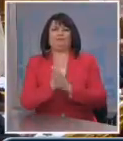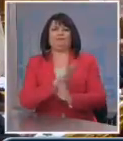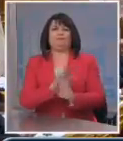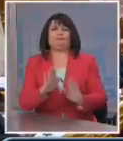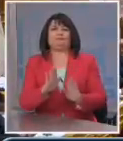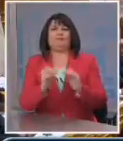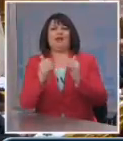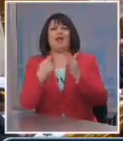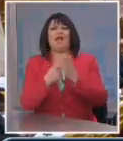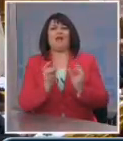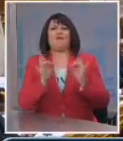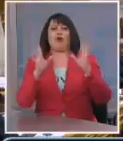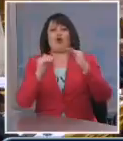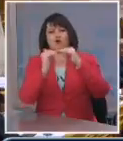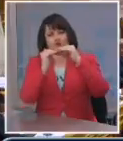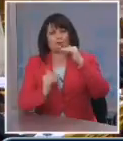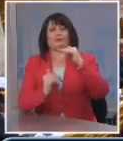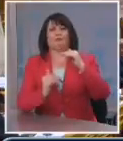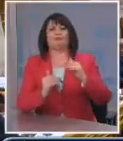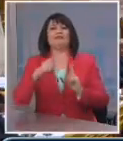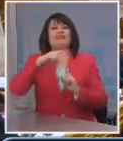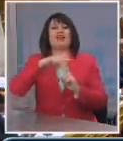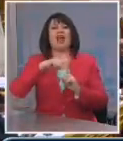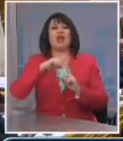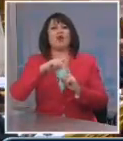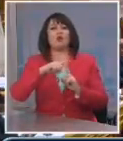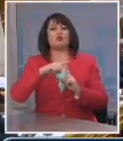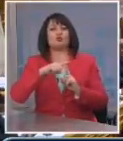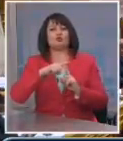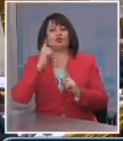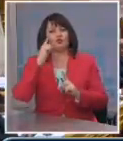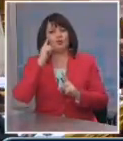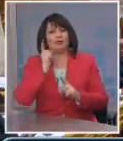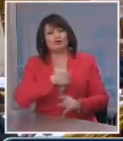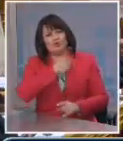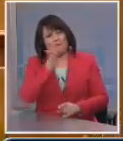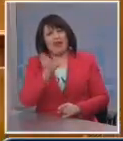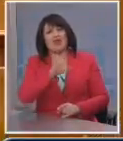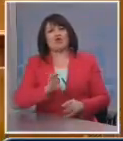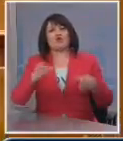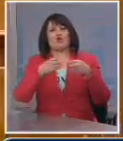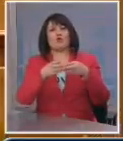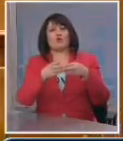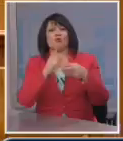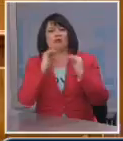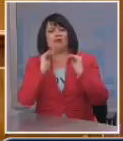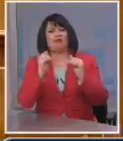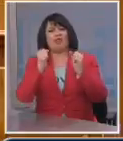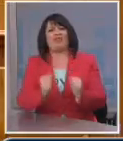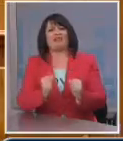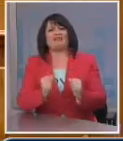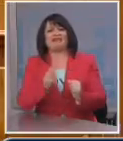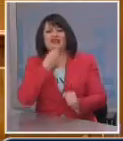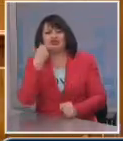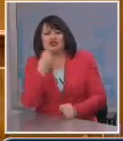νέο αφορολόγητο. Και ο κύριος Σακαλώτος, εξ όσο γνωρίζω, φαντάζομαι ότι είναι καθοδόν για το Eurogroup, αλλά είναι ακόμα στη θέση του και δεν είχε την τσίπα